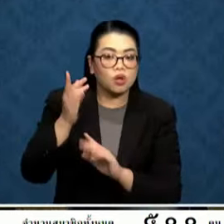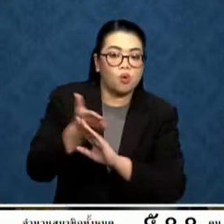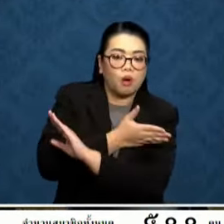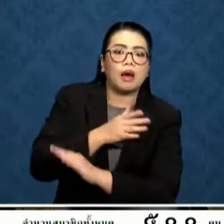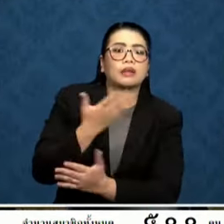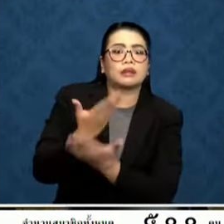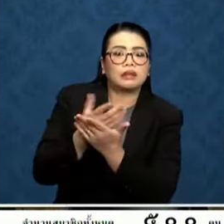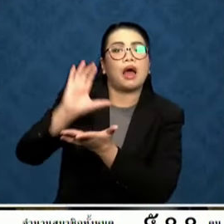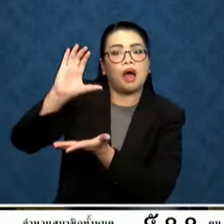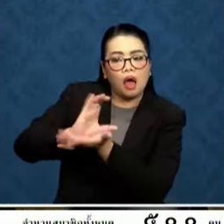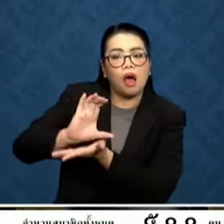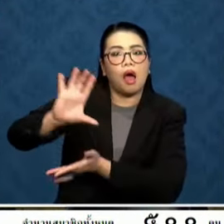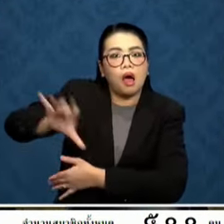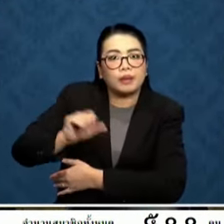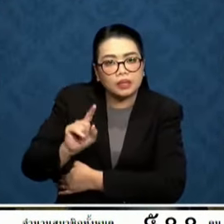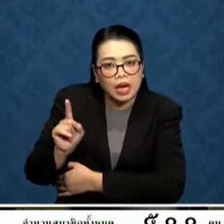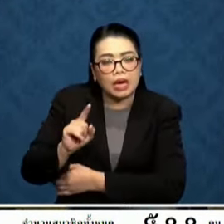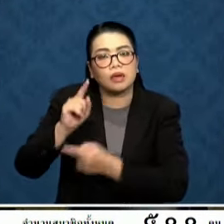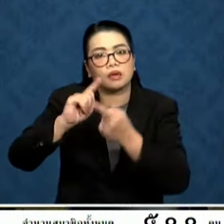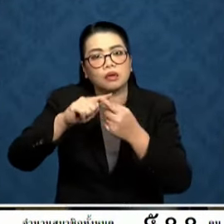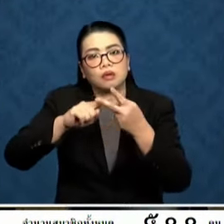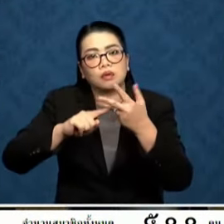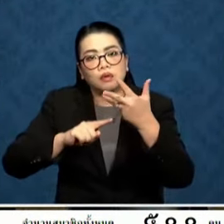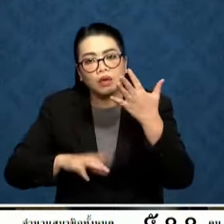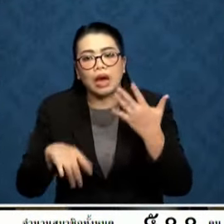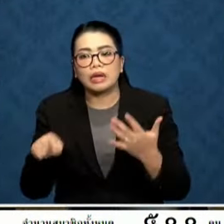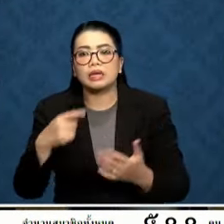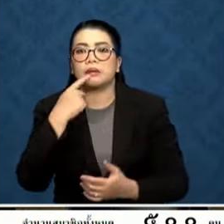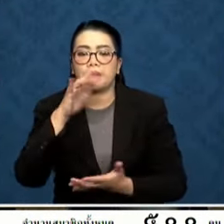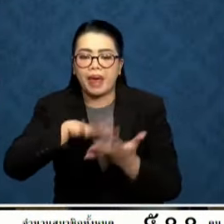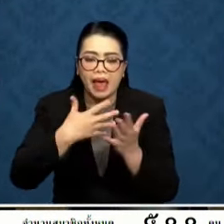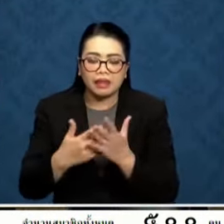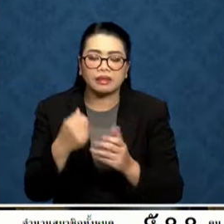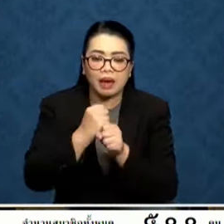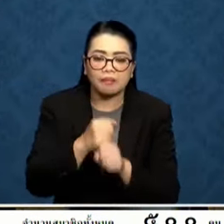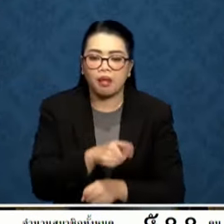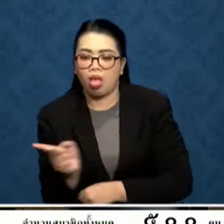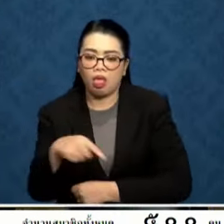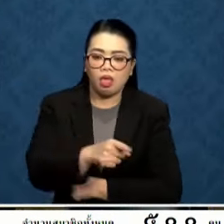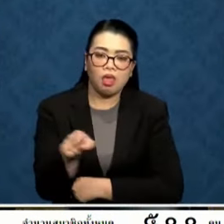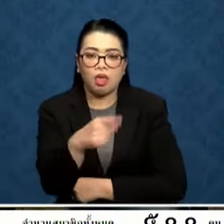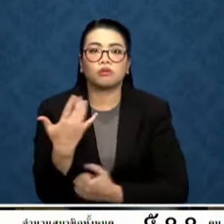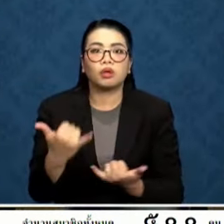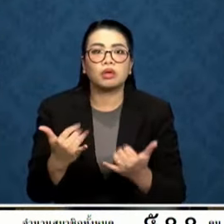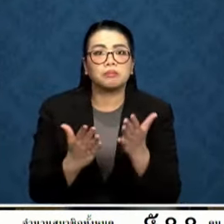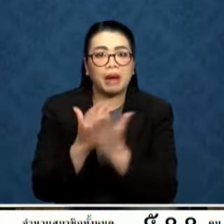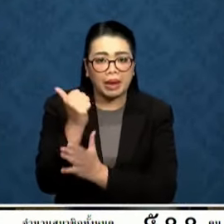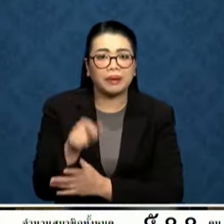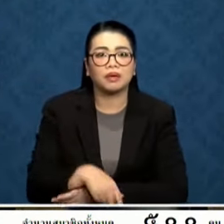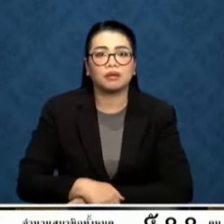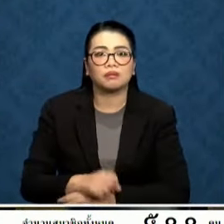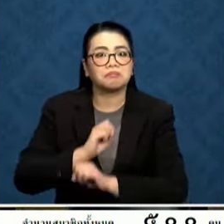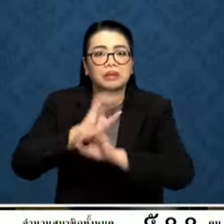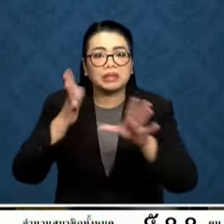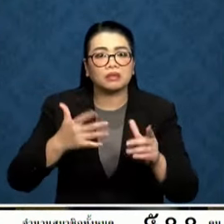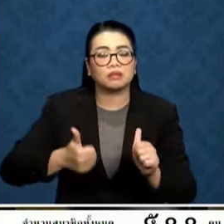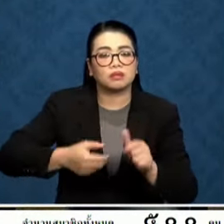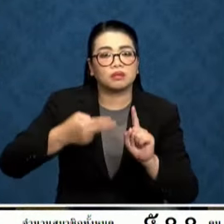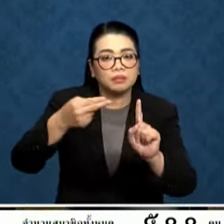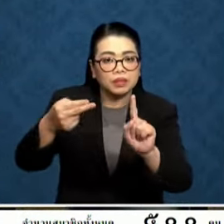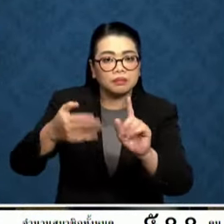ไปทำไปกลับไปกลับมาจนถึงทุกวันนี้ก็ยังไม่มีความชัดเจนแน่นอน